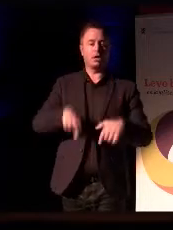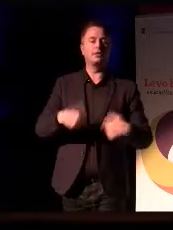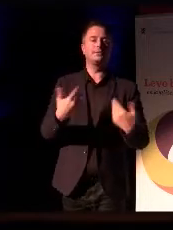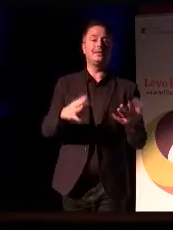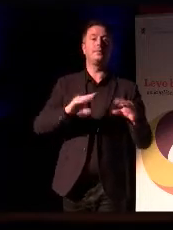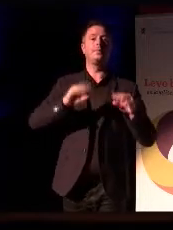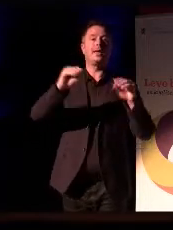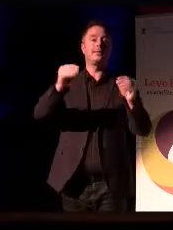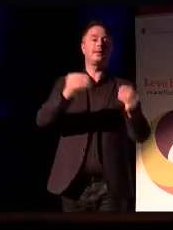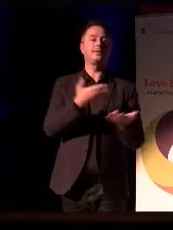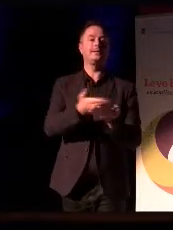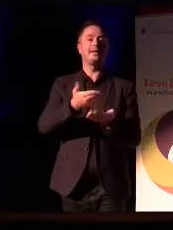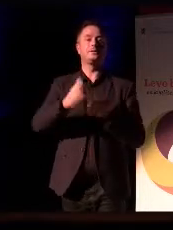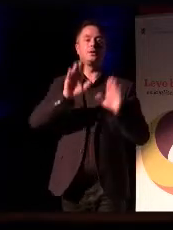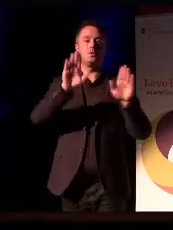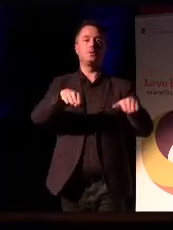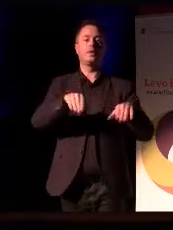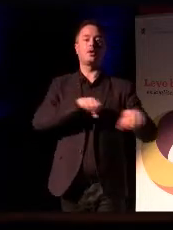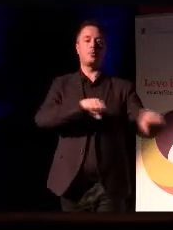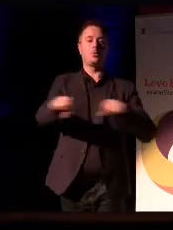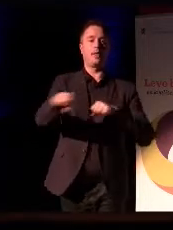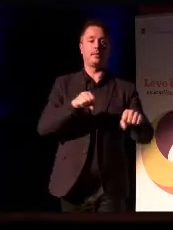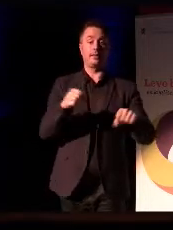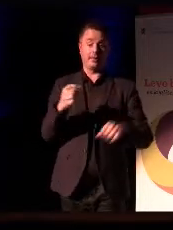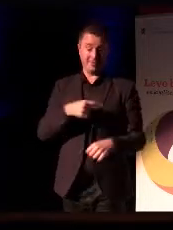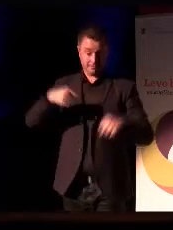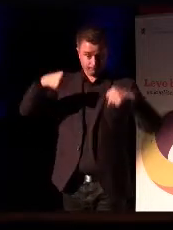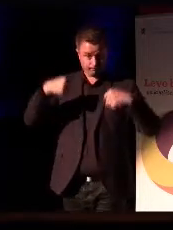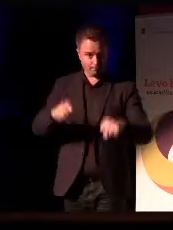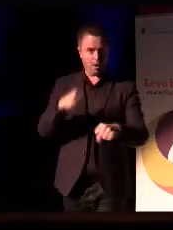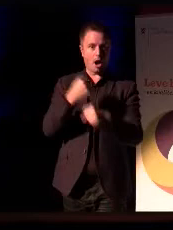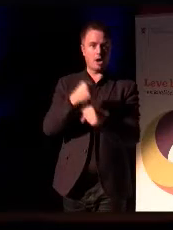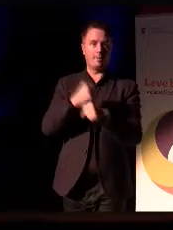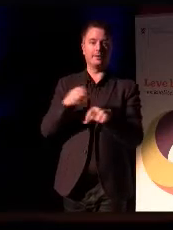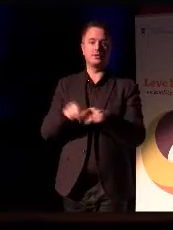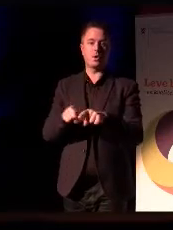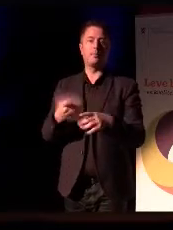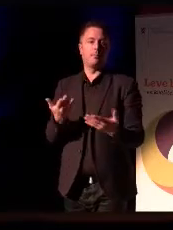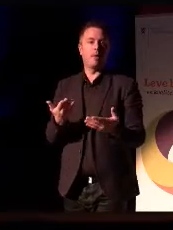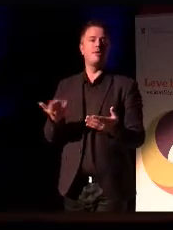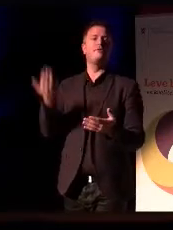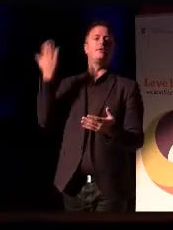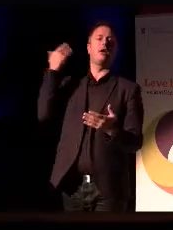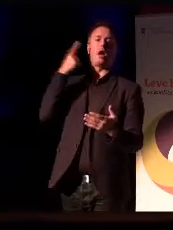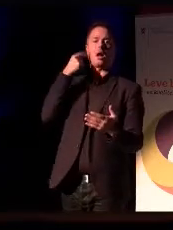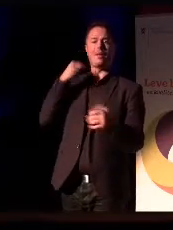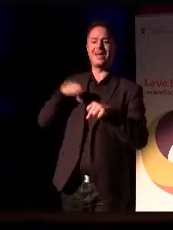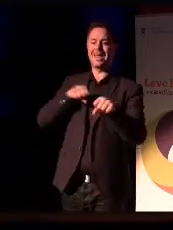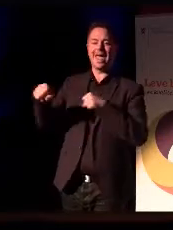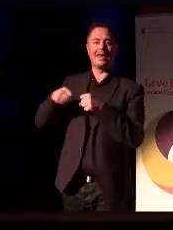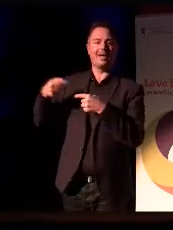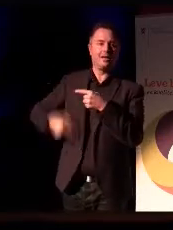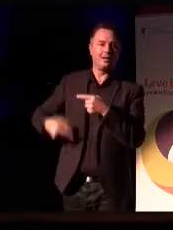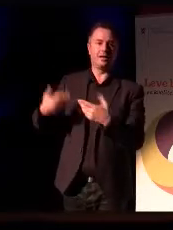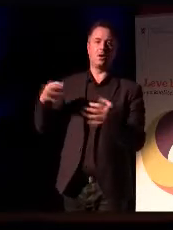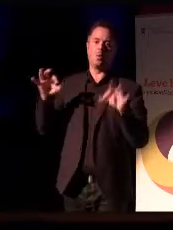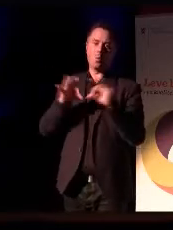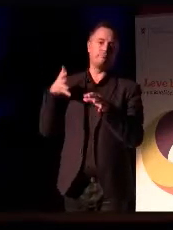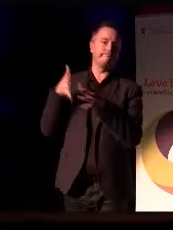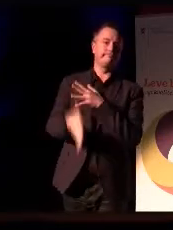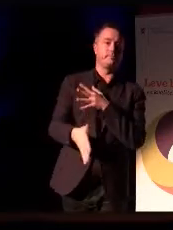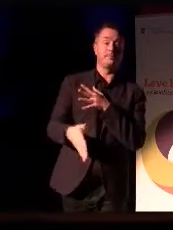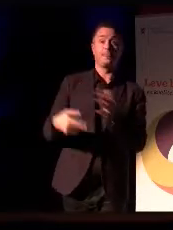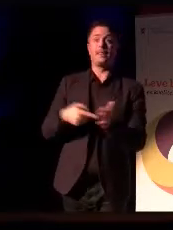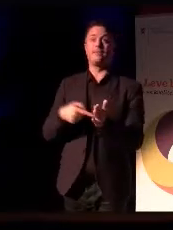startet et arbeid der tidligere regjeringer har sviktet. Men det ikke nok i seg selv. Det derfor vi har tatt et